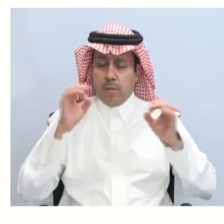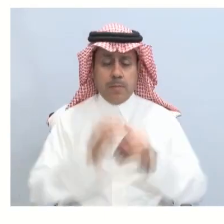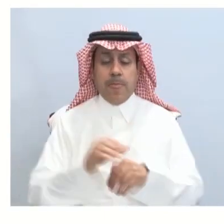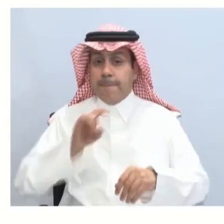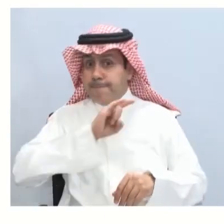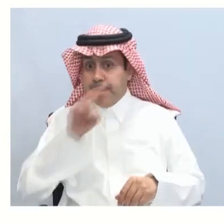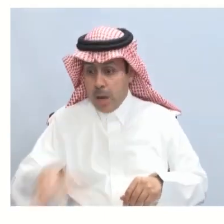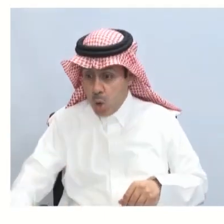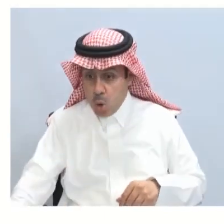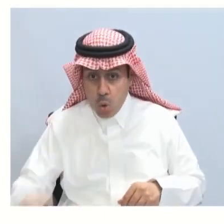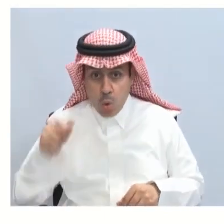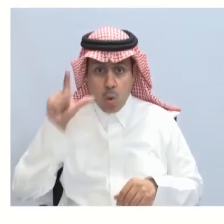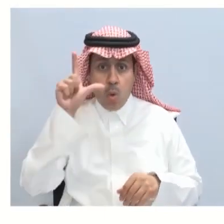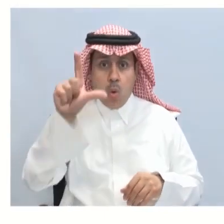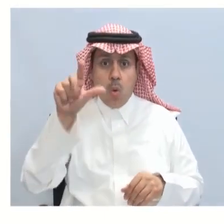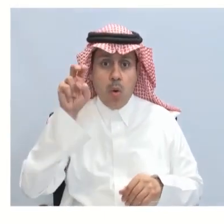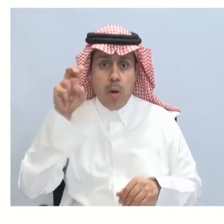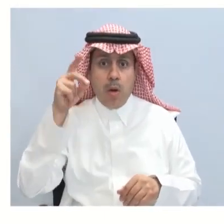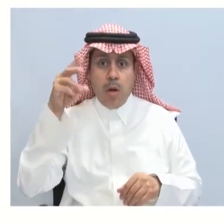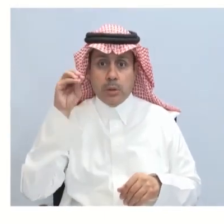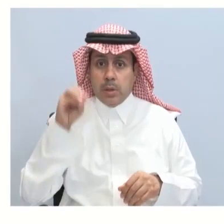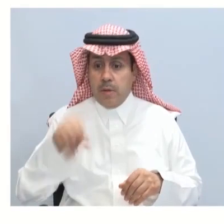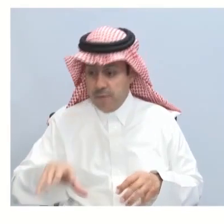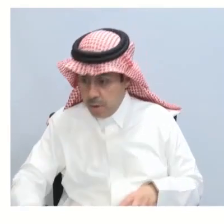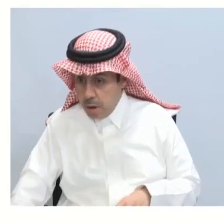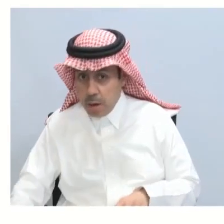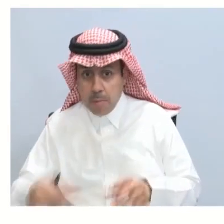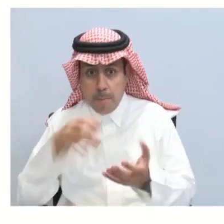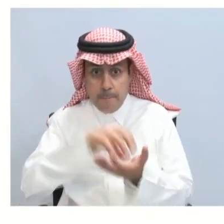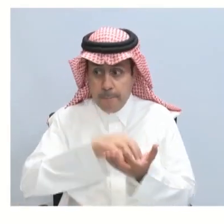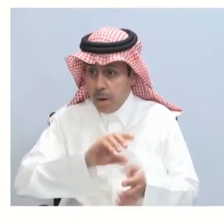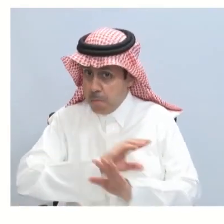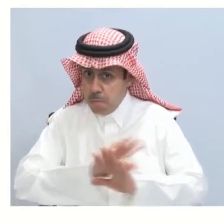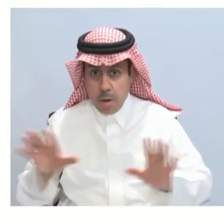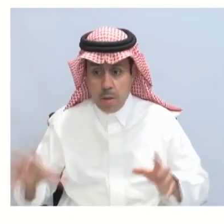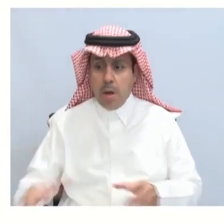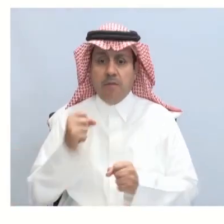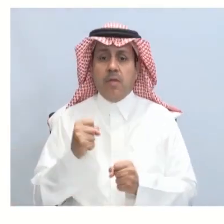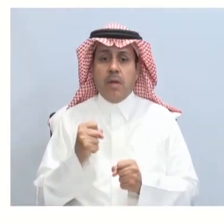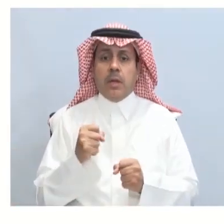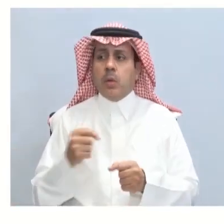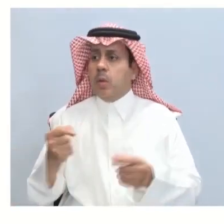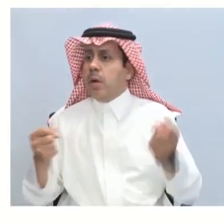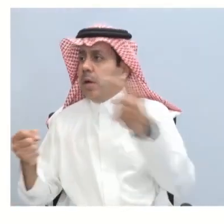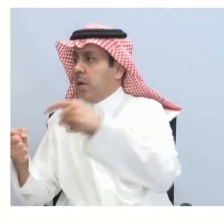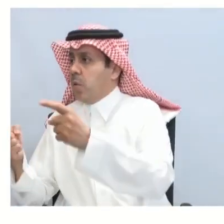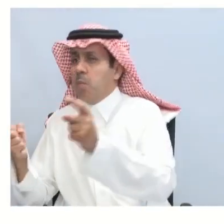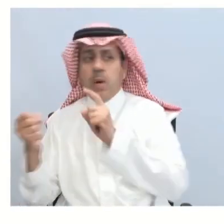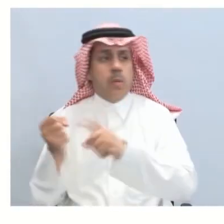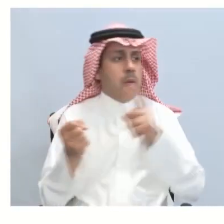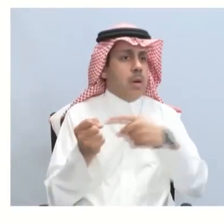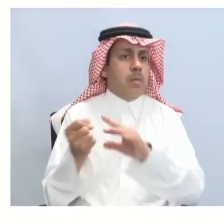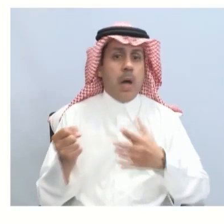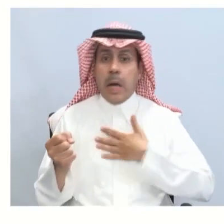يحل اخذ اللقطه التي في الحرم الا لمن اراد حفظها وتعريفها ولا يملكها